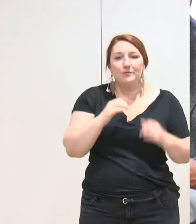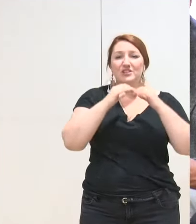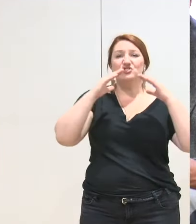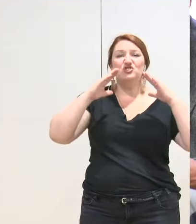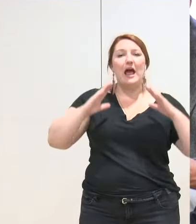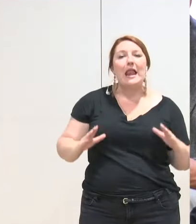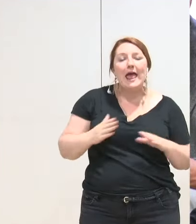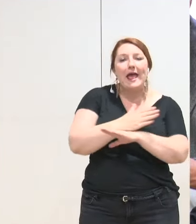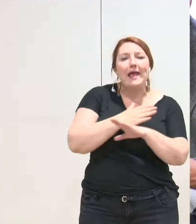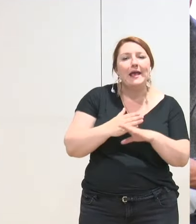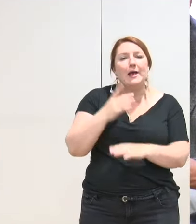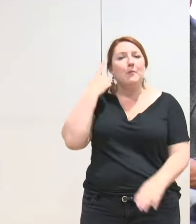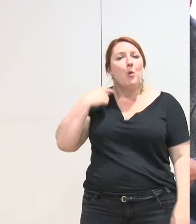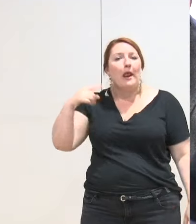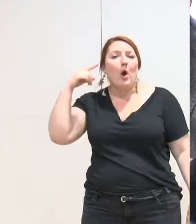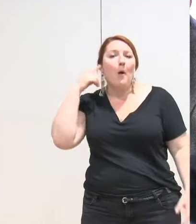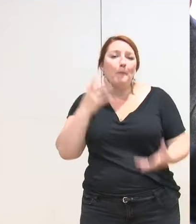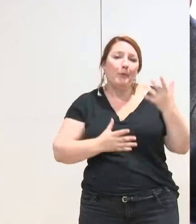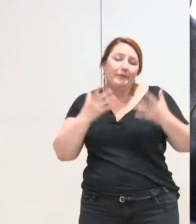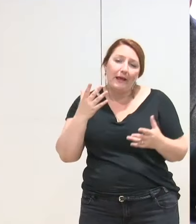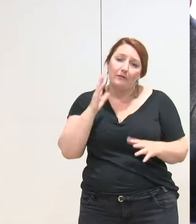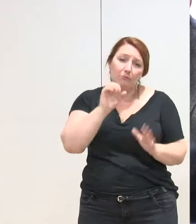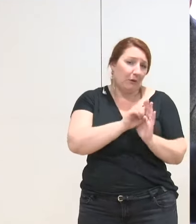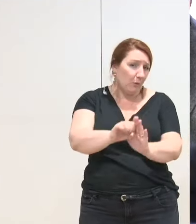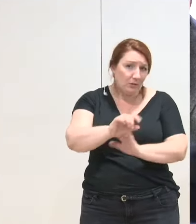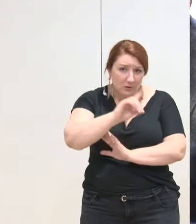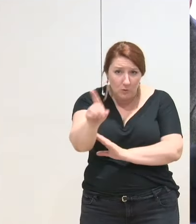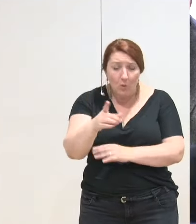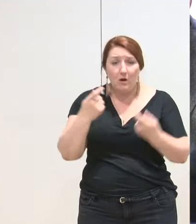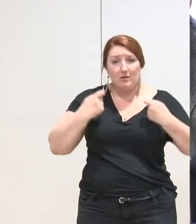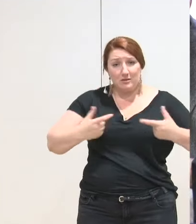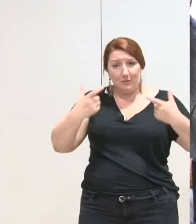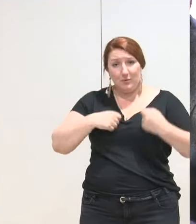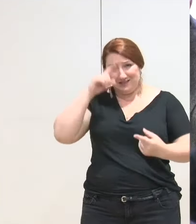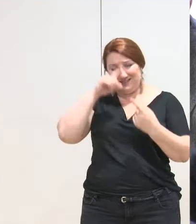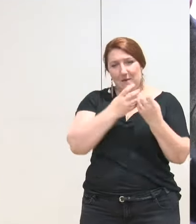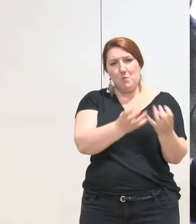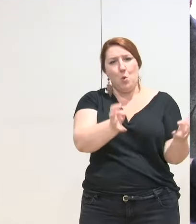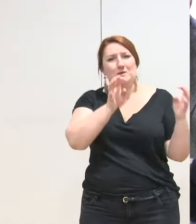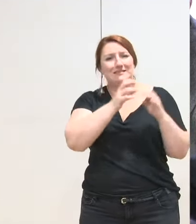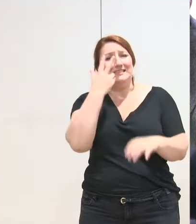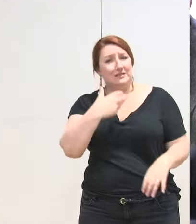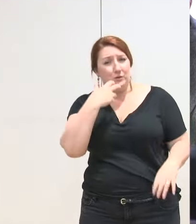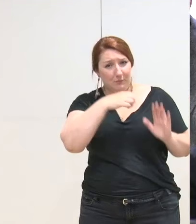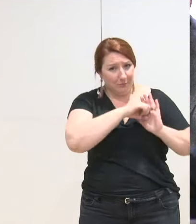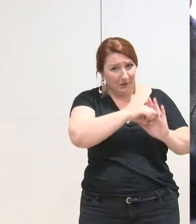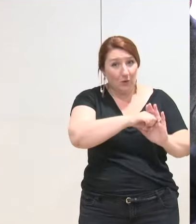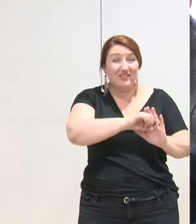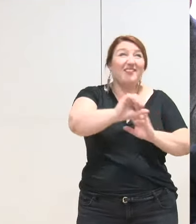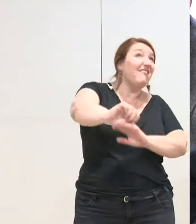c'est peut-être pas une priorité non plus les dépenses afférentes au Conseil des citoyens je ne pense pas que ce soit la priorité les